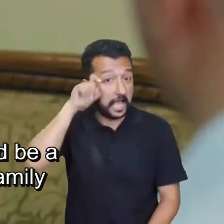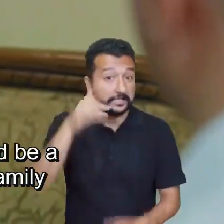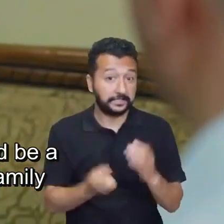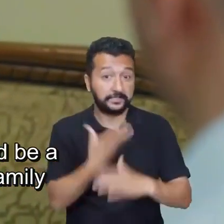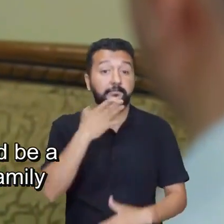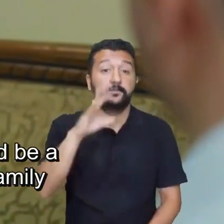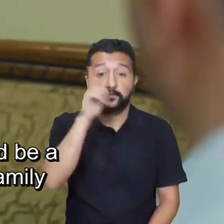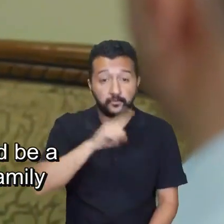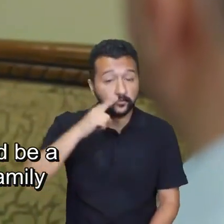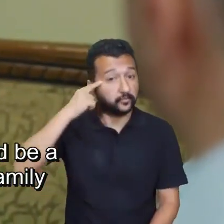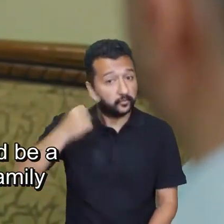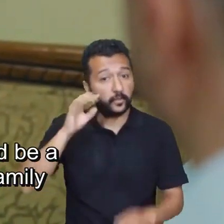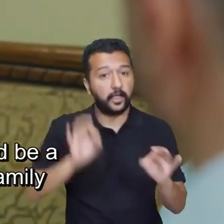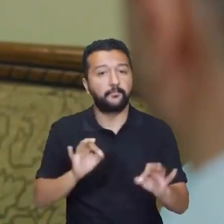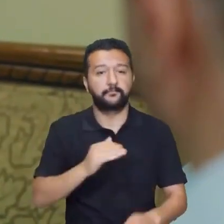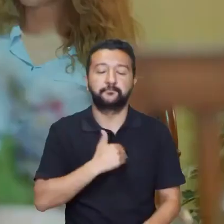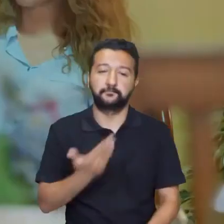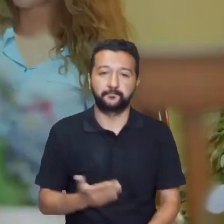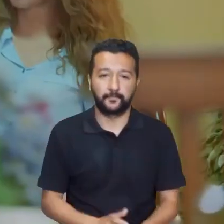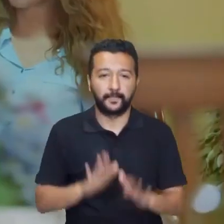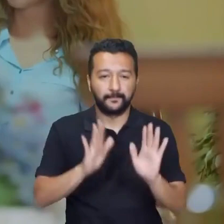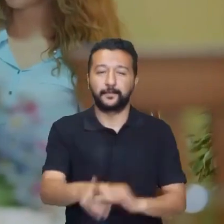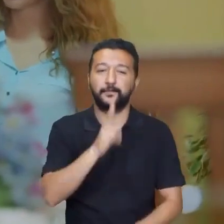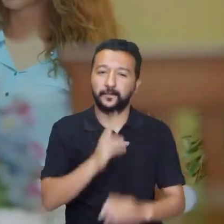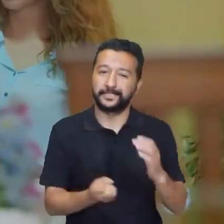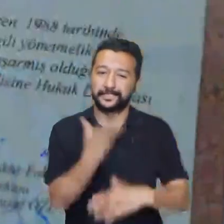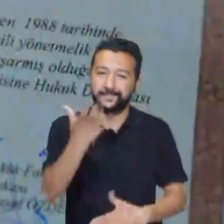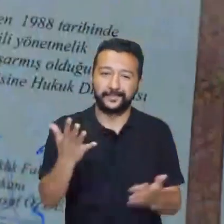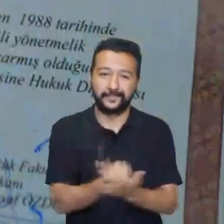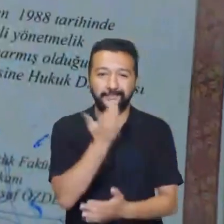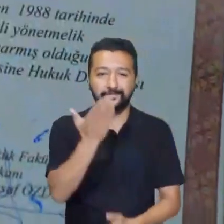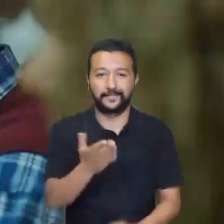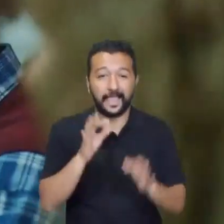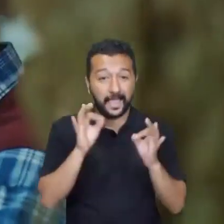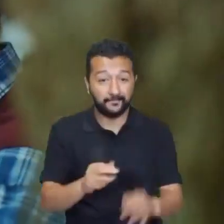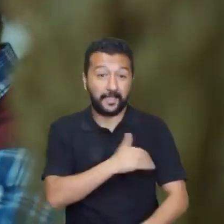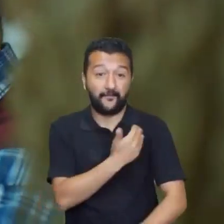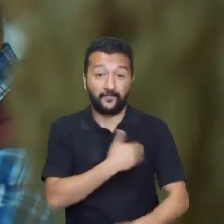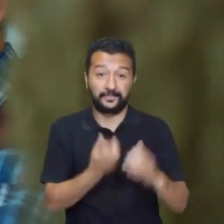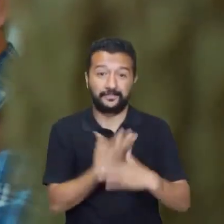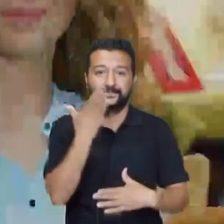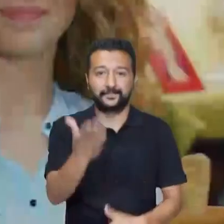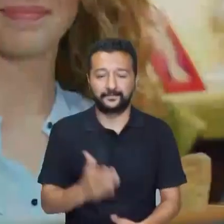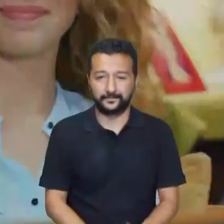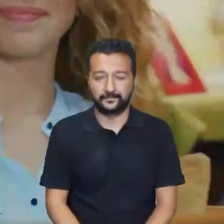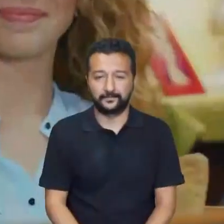biri çıkmayacak mı diye düşünür dururdum. Ama sonunda çıktı işte. Hem de avukat çıktı.